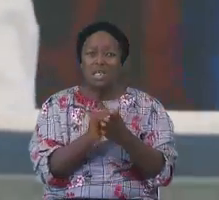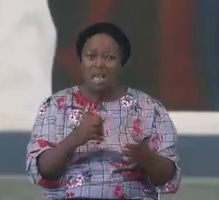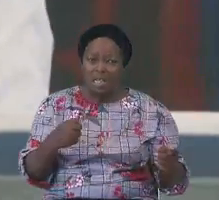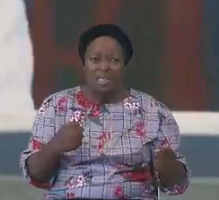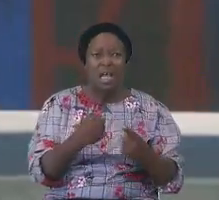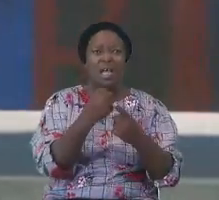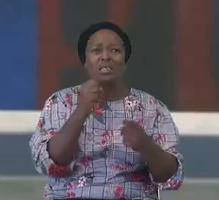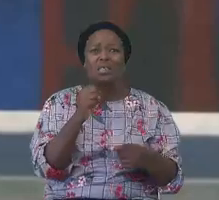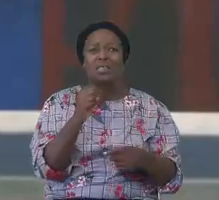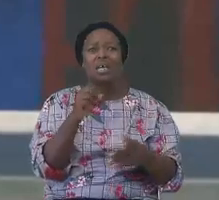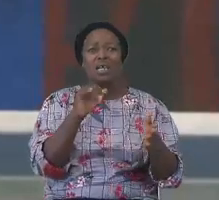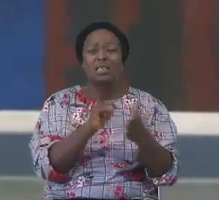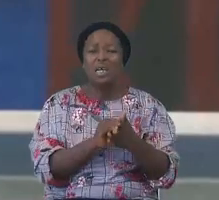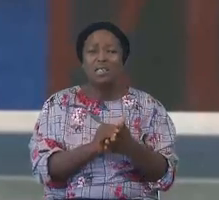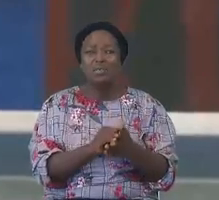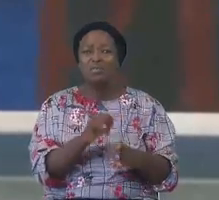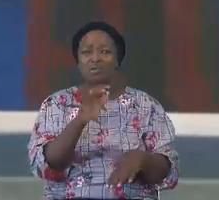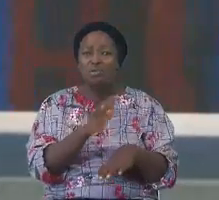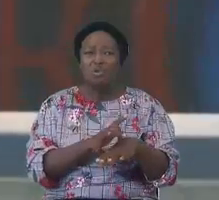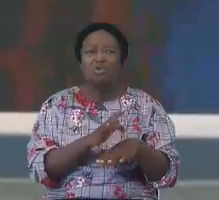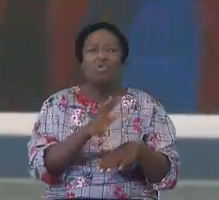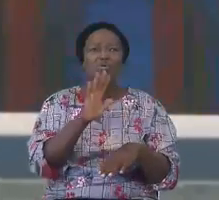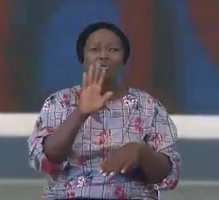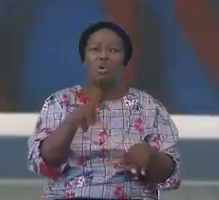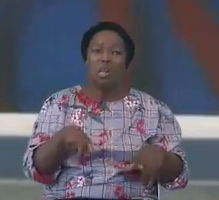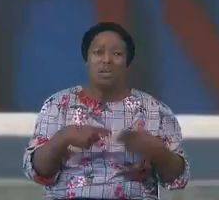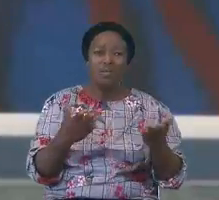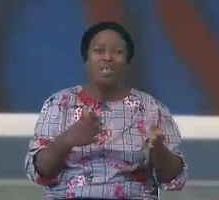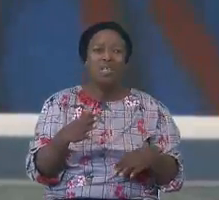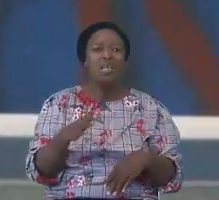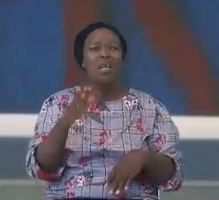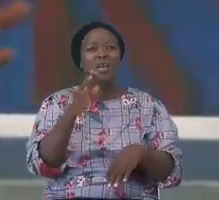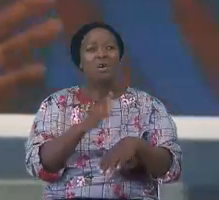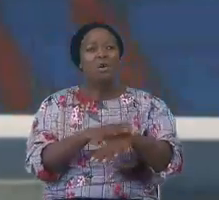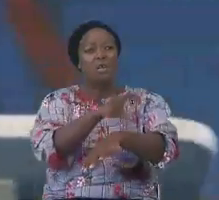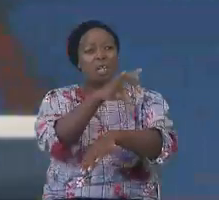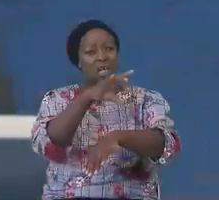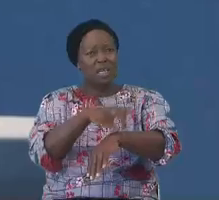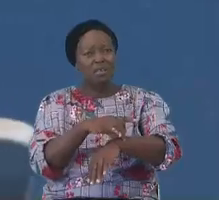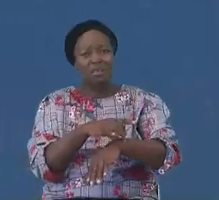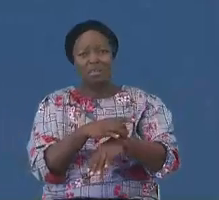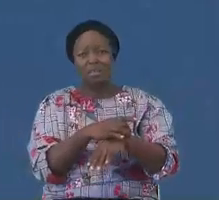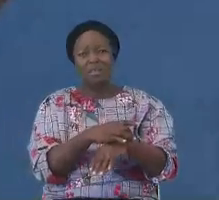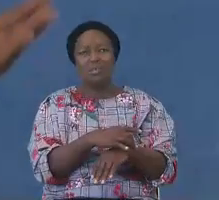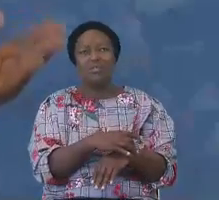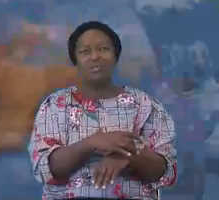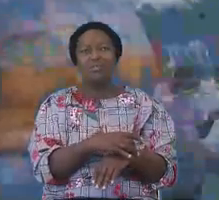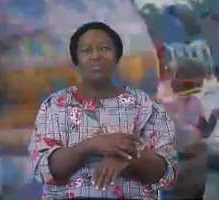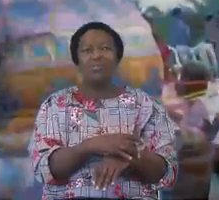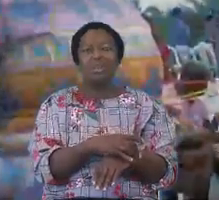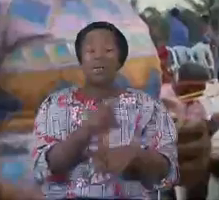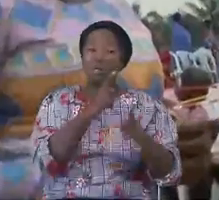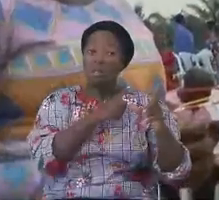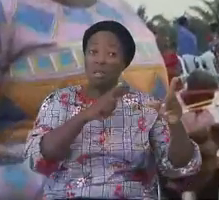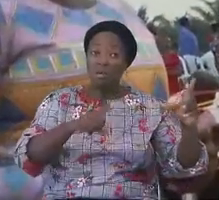qui tourmente, qui dérange, qui attaque, qui afflige,